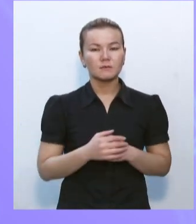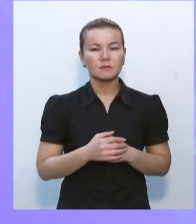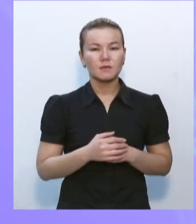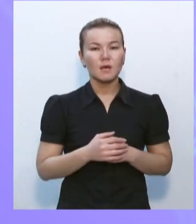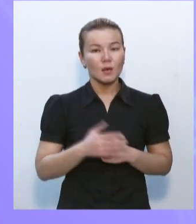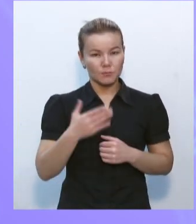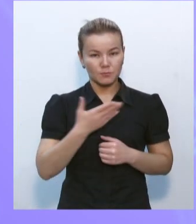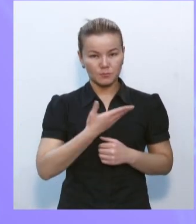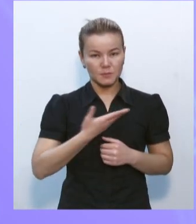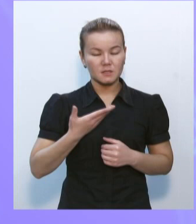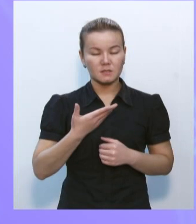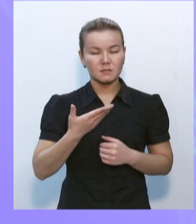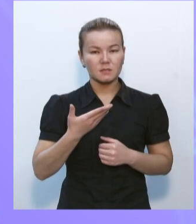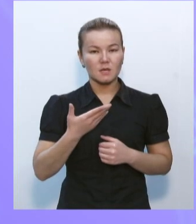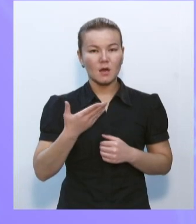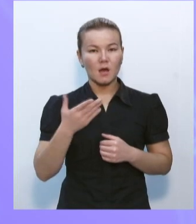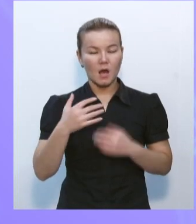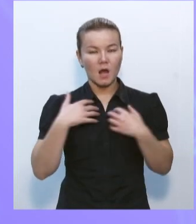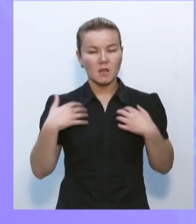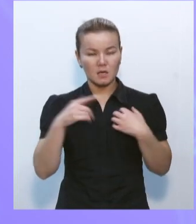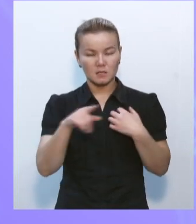Биз аларды багабыз.